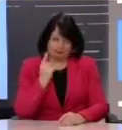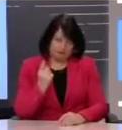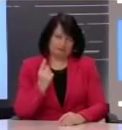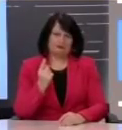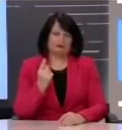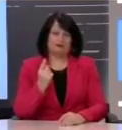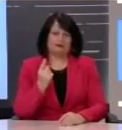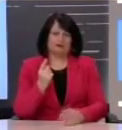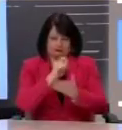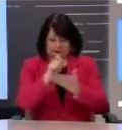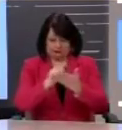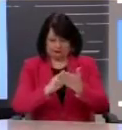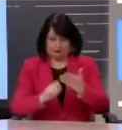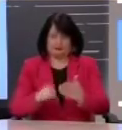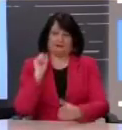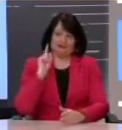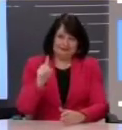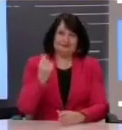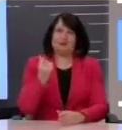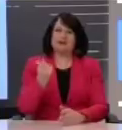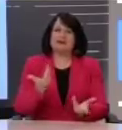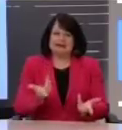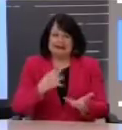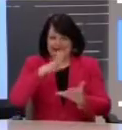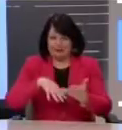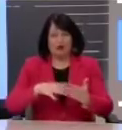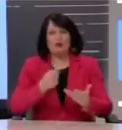το letter of request που στείλαμε, το σύνολο των